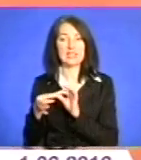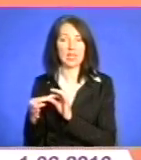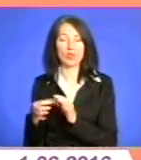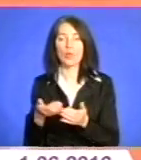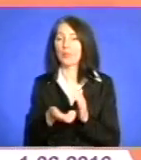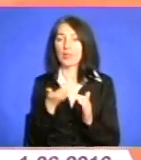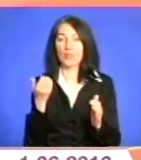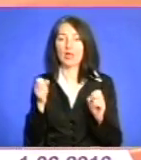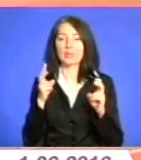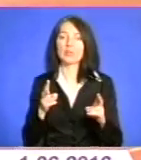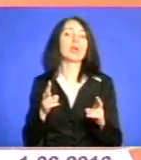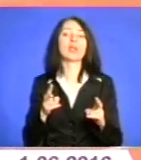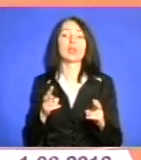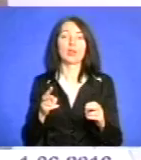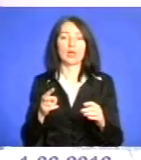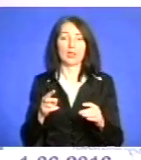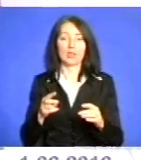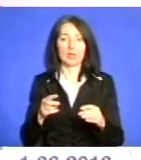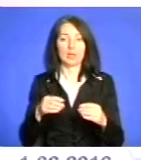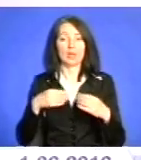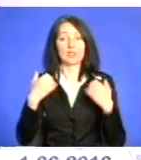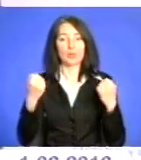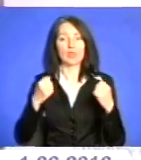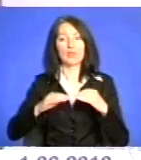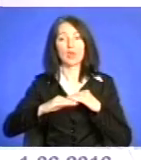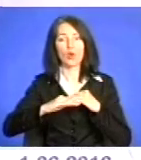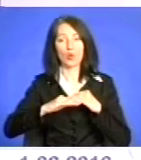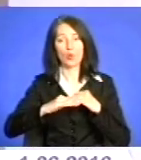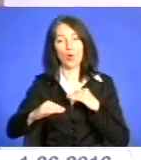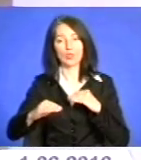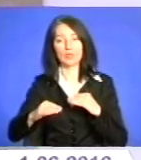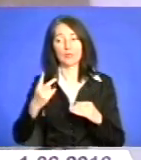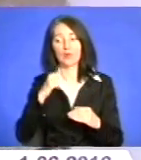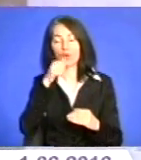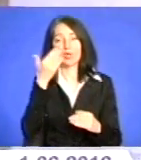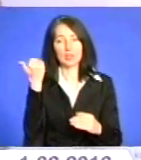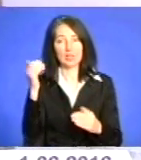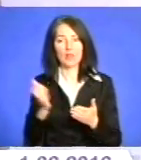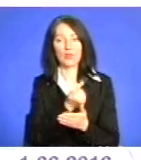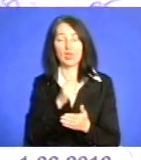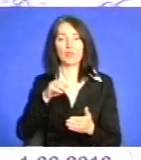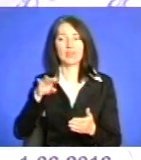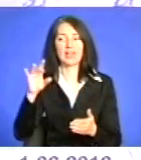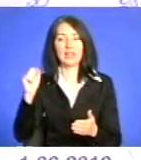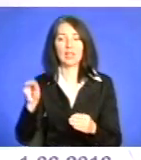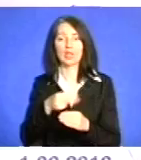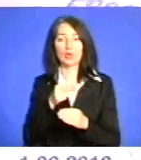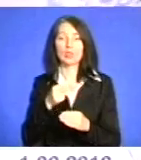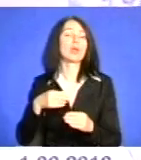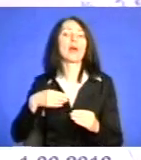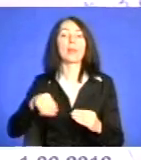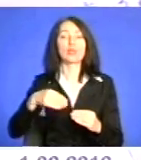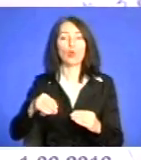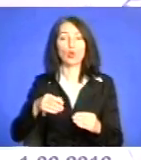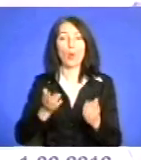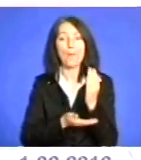відсутні спеціалізовані спортивні корти. 2 роки тому Олександр виграв тендер на реконструкцію тенісного корту в парку Топільче.